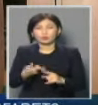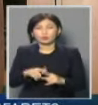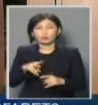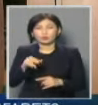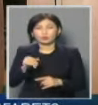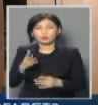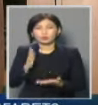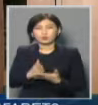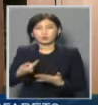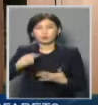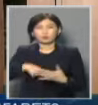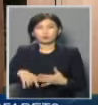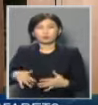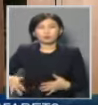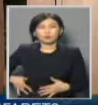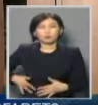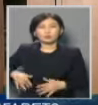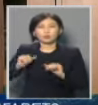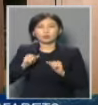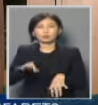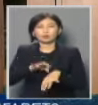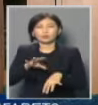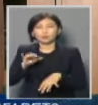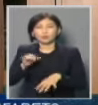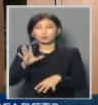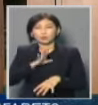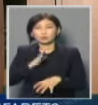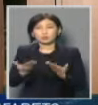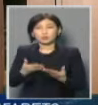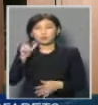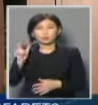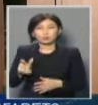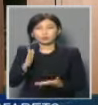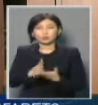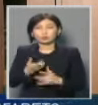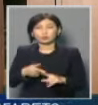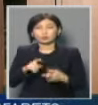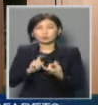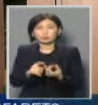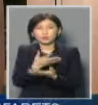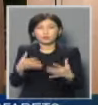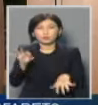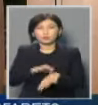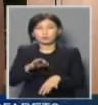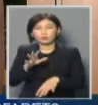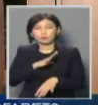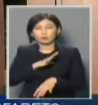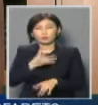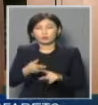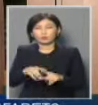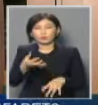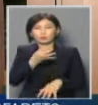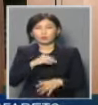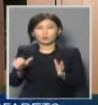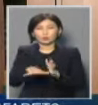пар влияет на функцию печени, может привести к циррозу. Кроме того, если у человека имеются хронические инфекционные заболевания, то